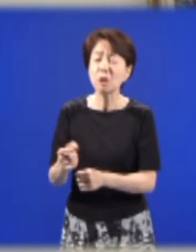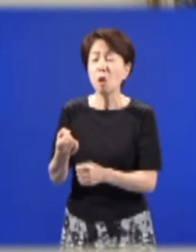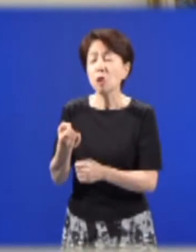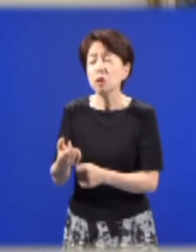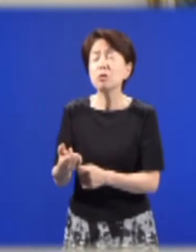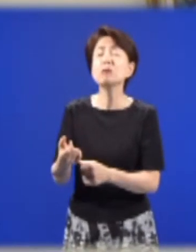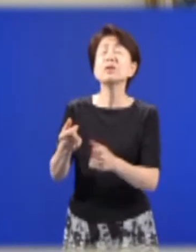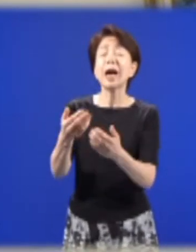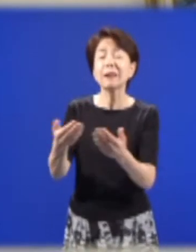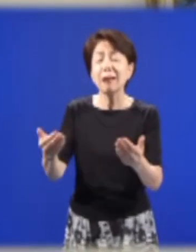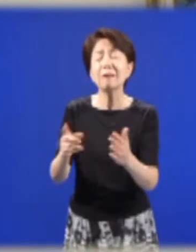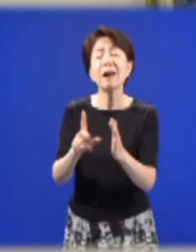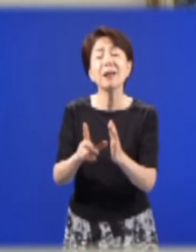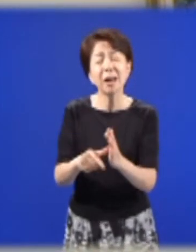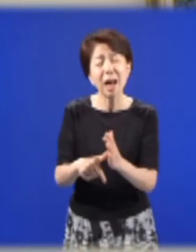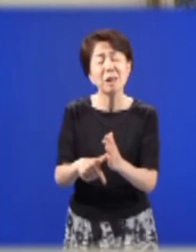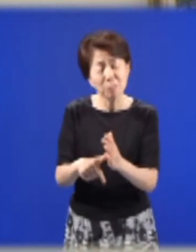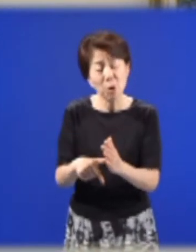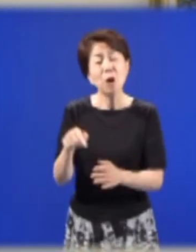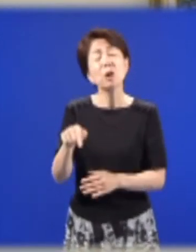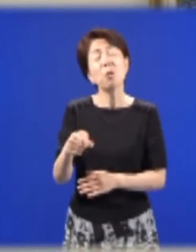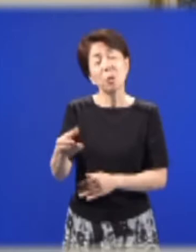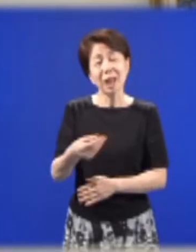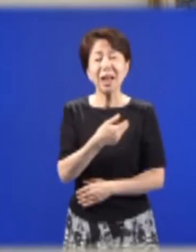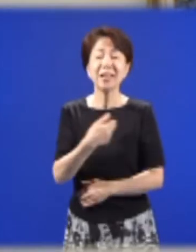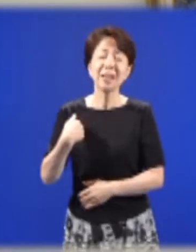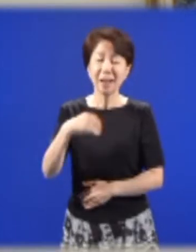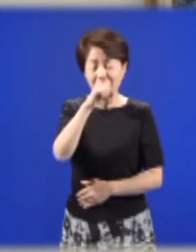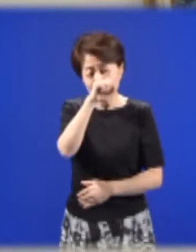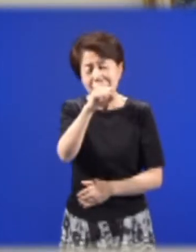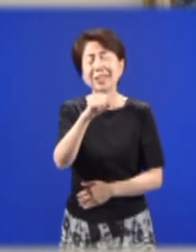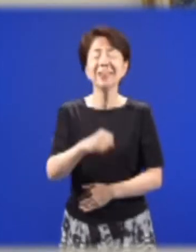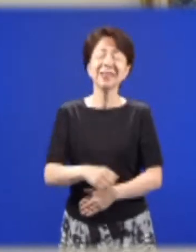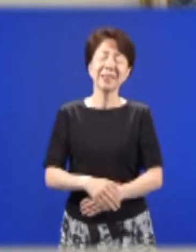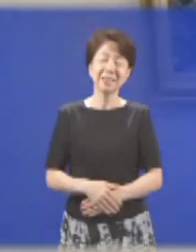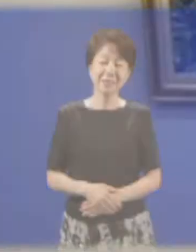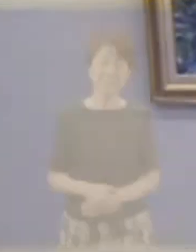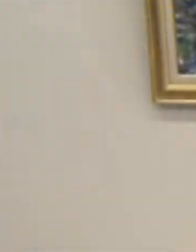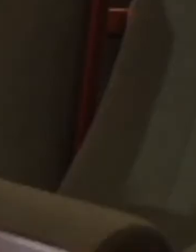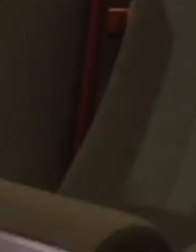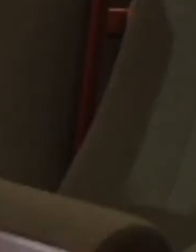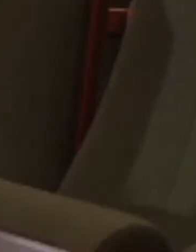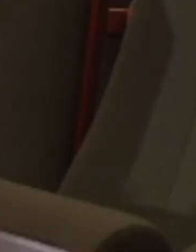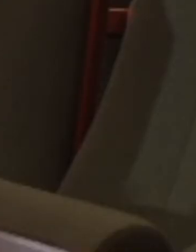会も入り口でお借りできるので大変喜んでおります。